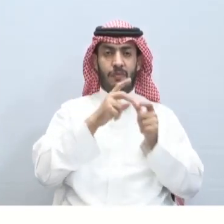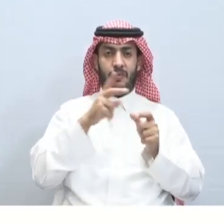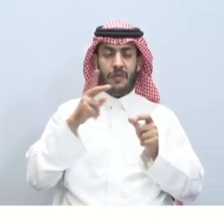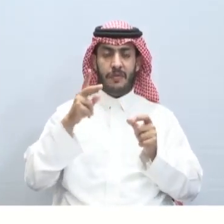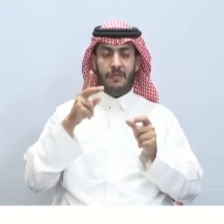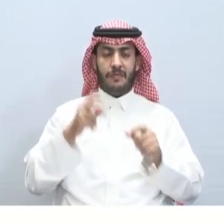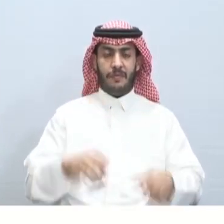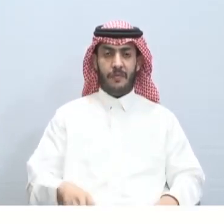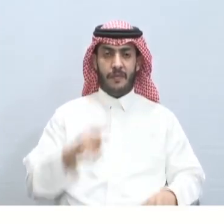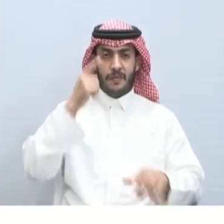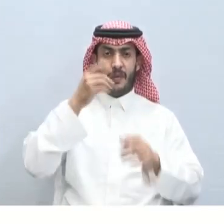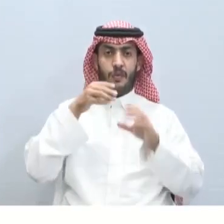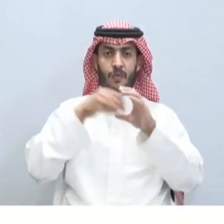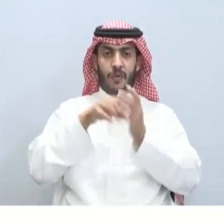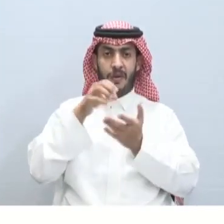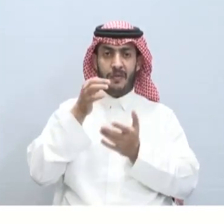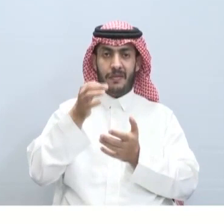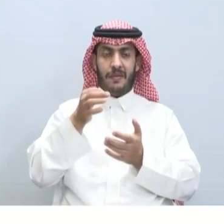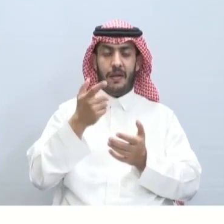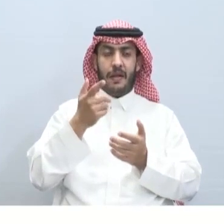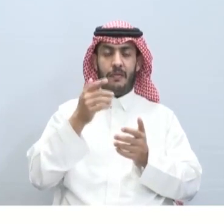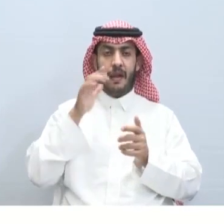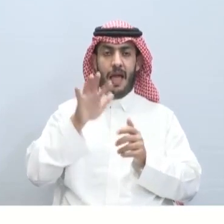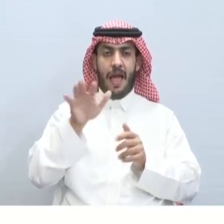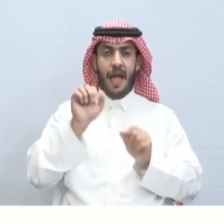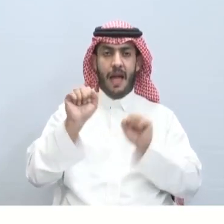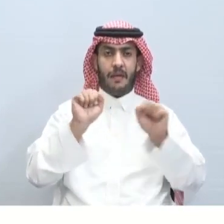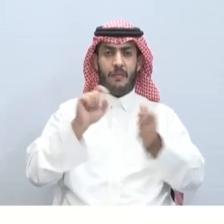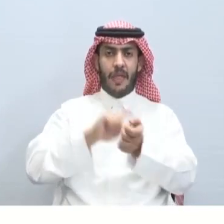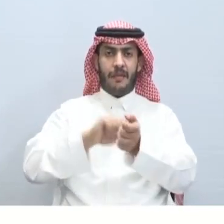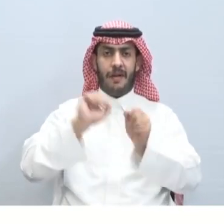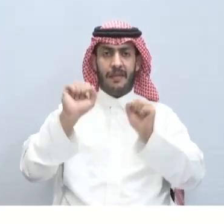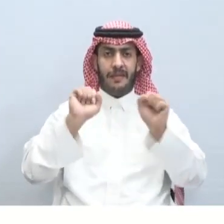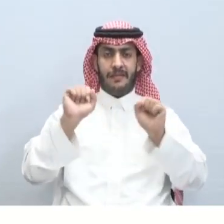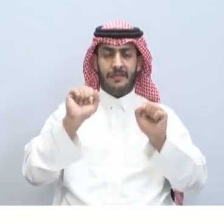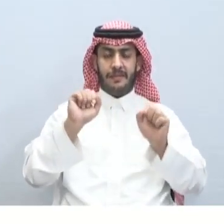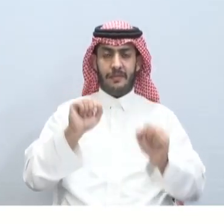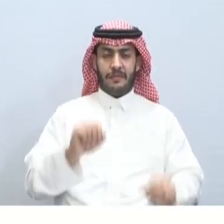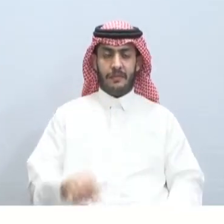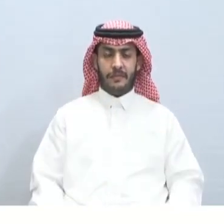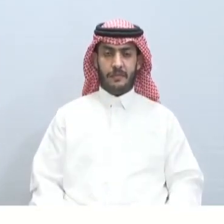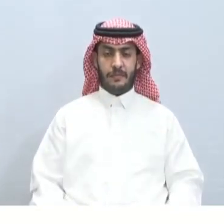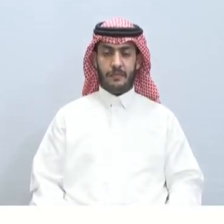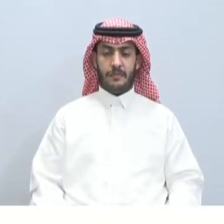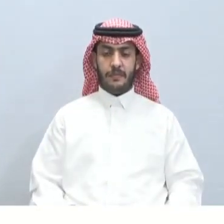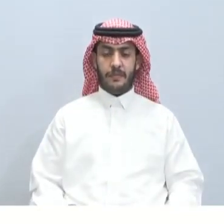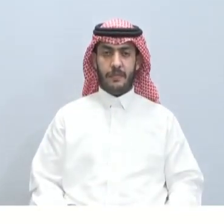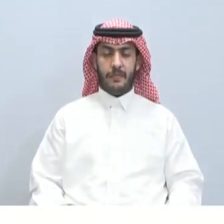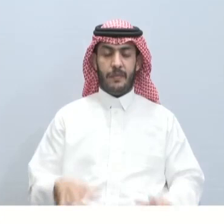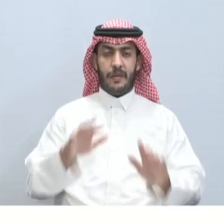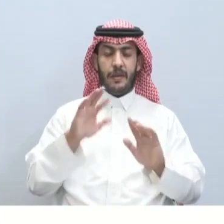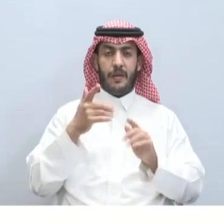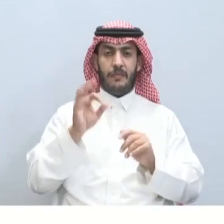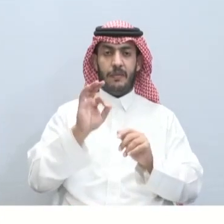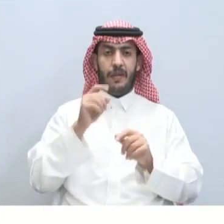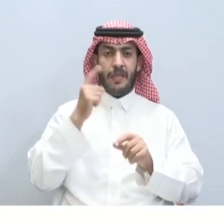سواء داخل مدينه قد يكون هنالك كل حي له نمط مختلف عن النمط الاخر او قد يكون في كل